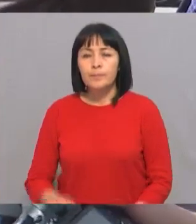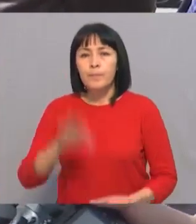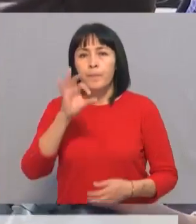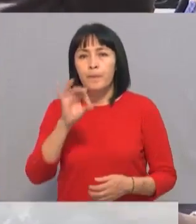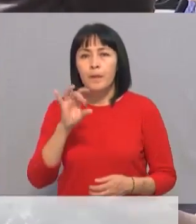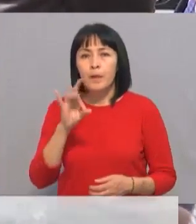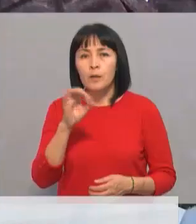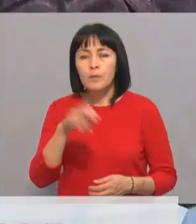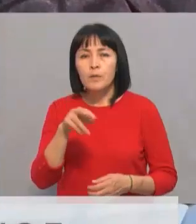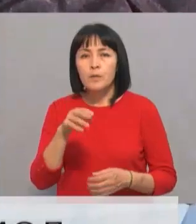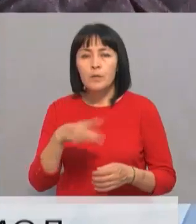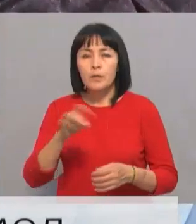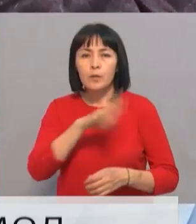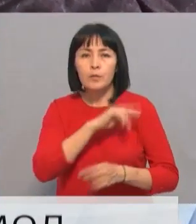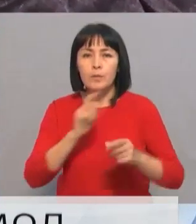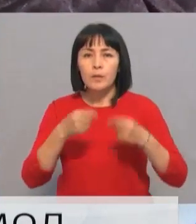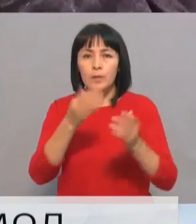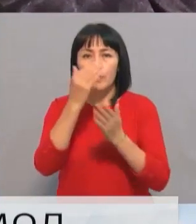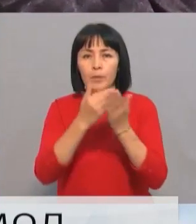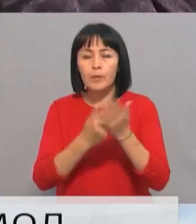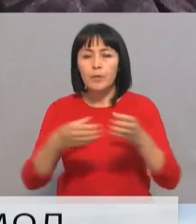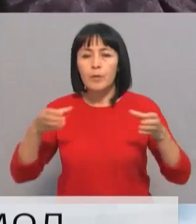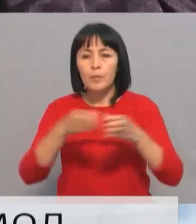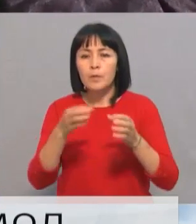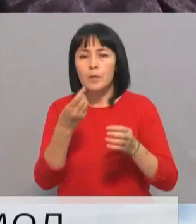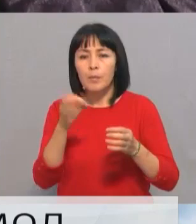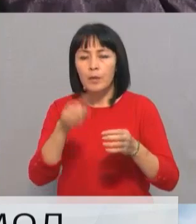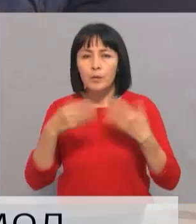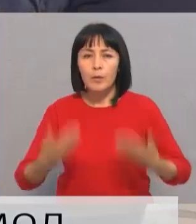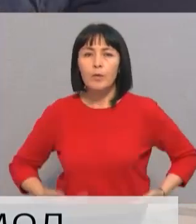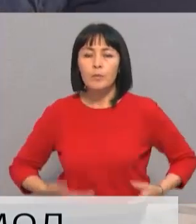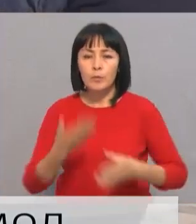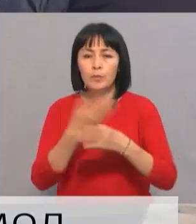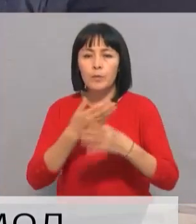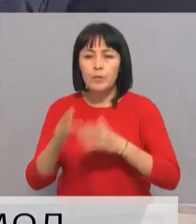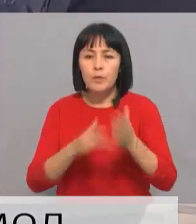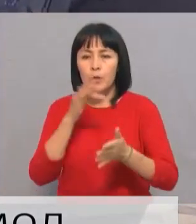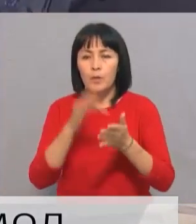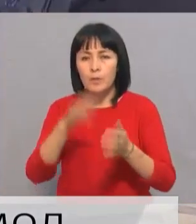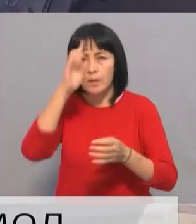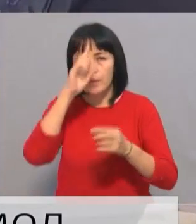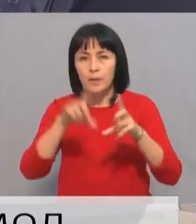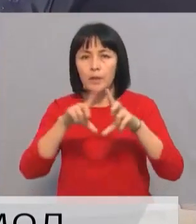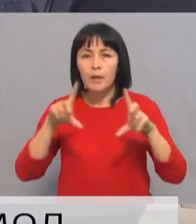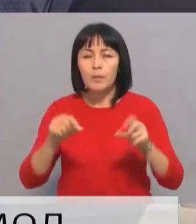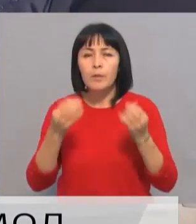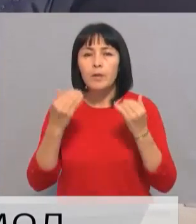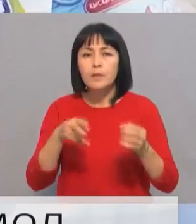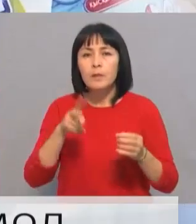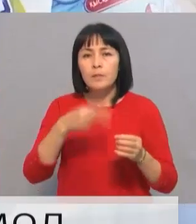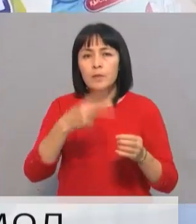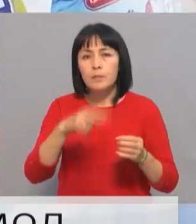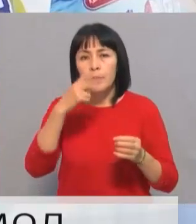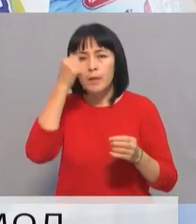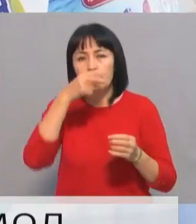Ордабасы аудандық жұмыспен қамту және әлеуметтік бағдарламалар бөлімінің Шапағат әлеуметтік қызмет көрсету орталығы коммуналдық мемлекеттік мекемесі